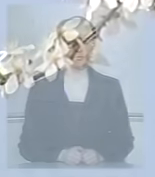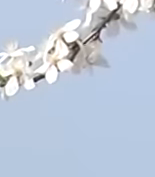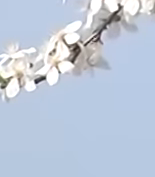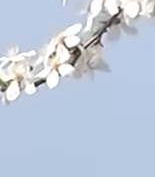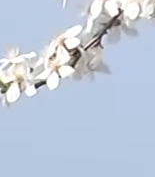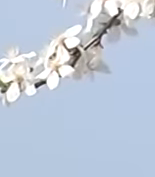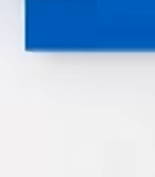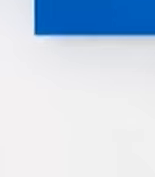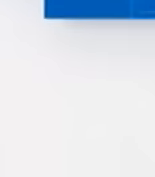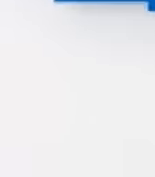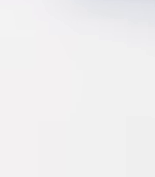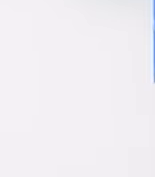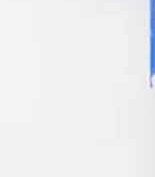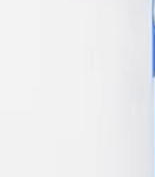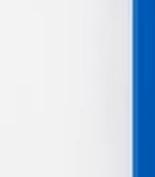телеканал «Буковина».